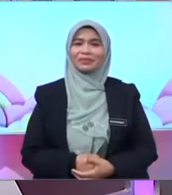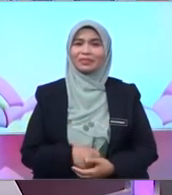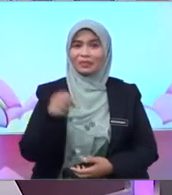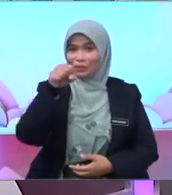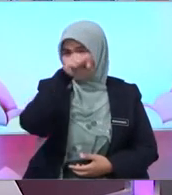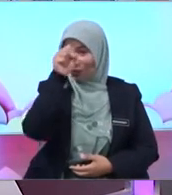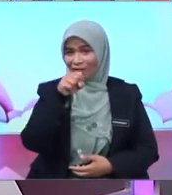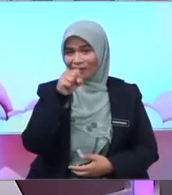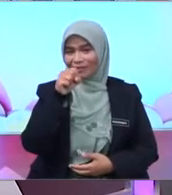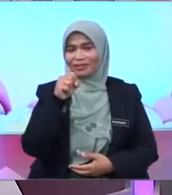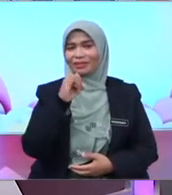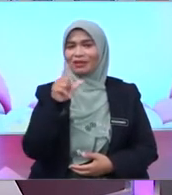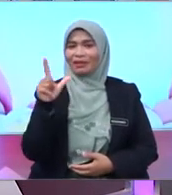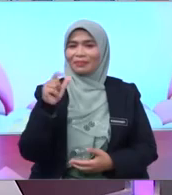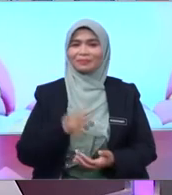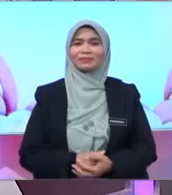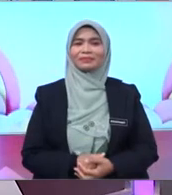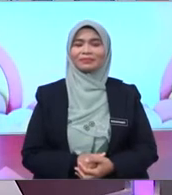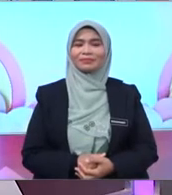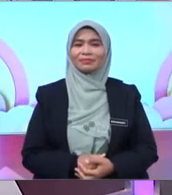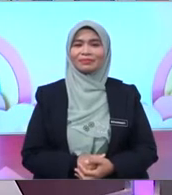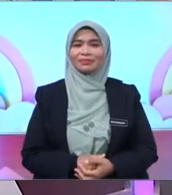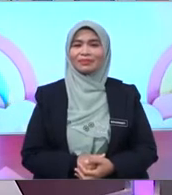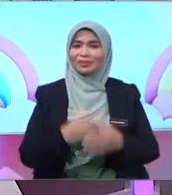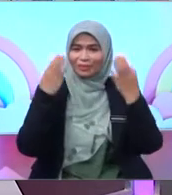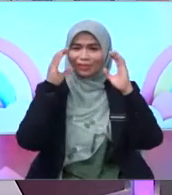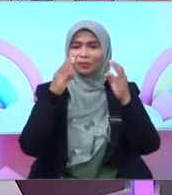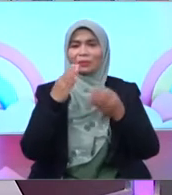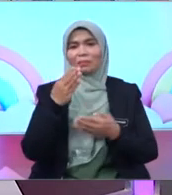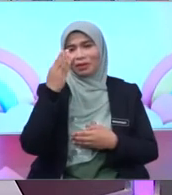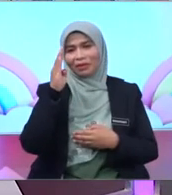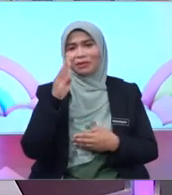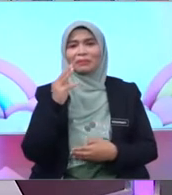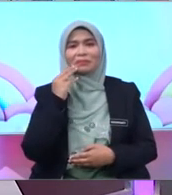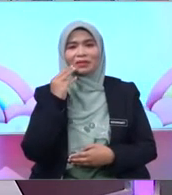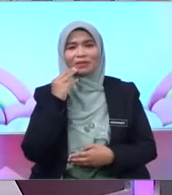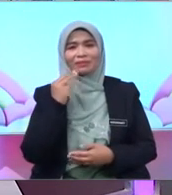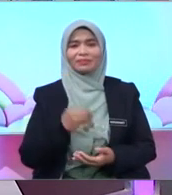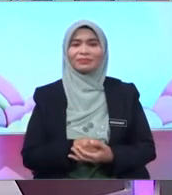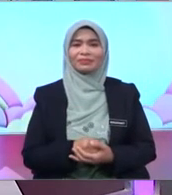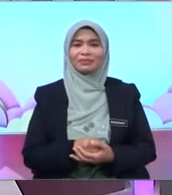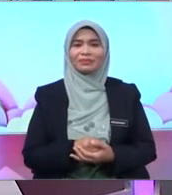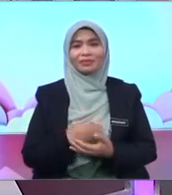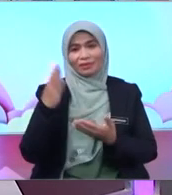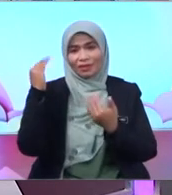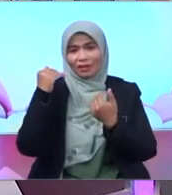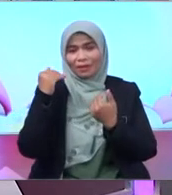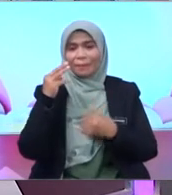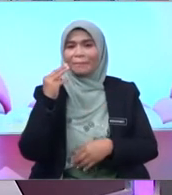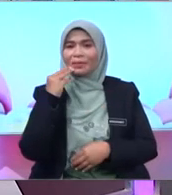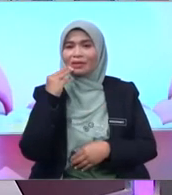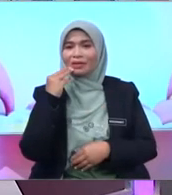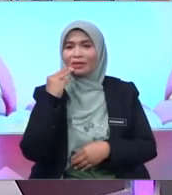Waka uji Mira Oke jebakan bagi Mira satu situasi Oke jadi dihalau kami radamuri rumah